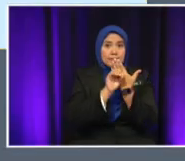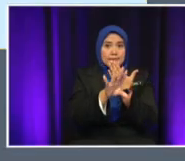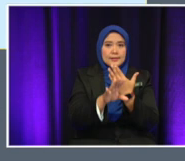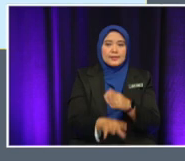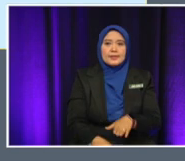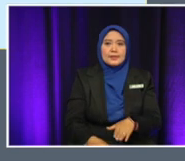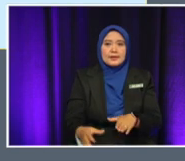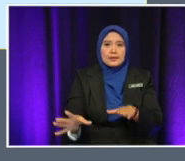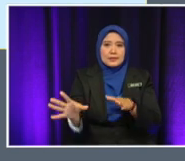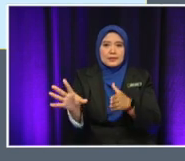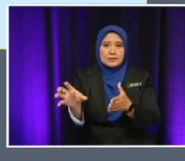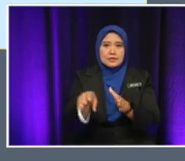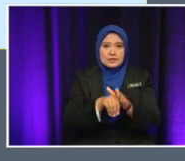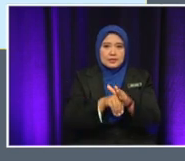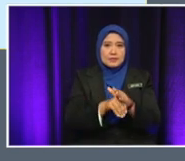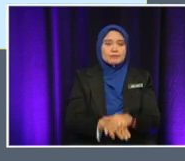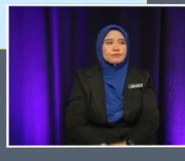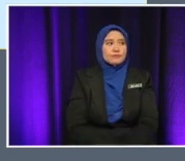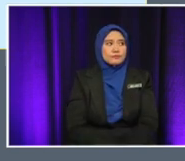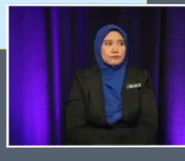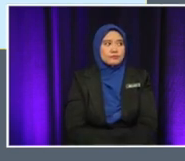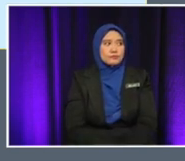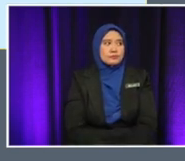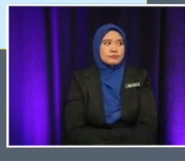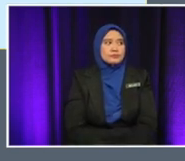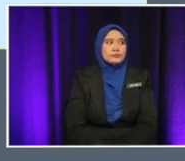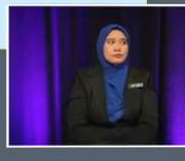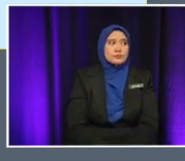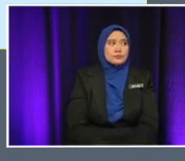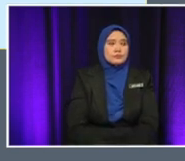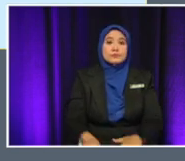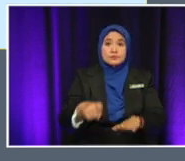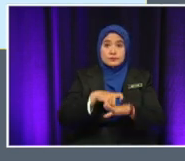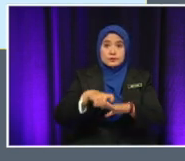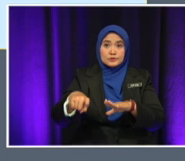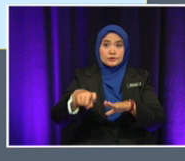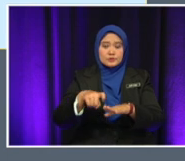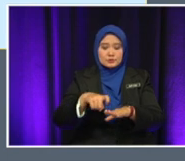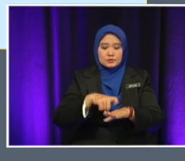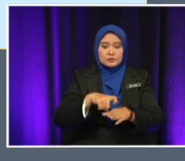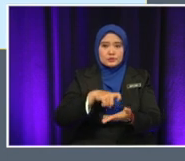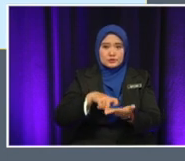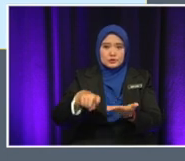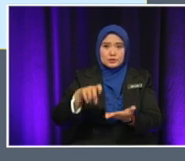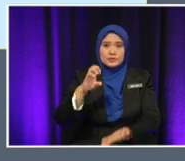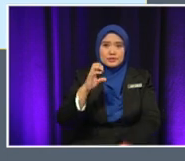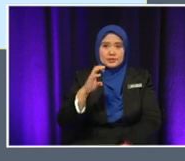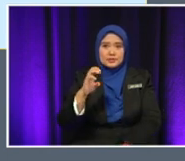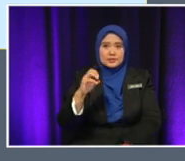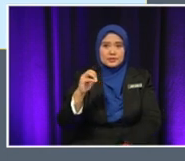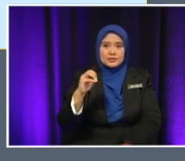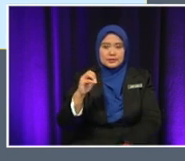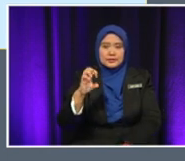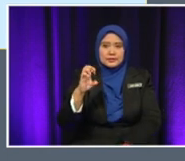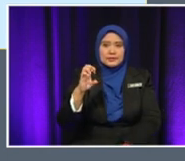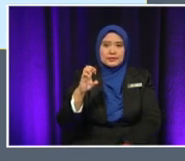Terangkan langkah menyisir image saja 13 x derajat 13b dan membuang image latar belakang bagi Raja 13i Jadi apa